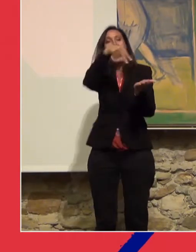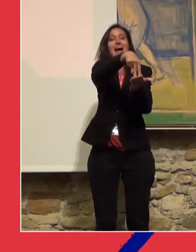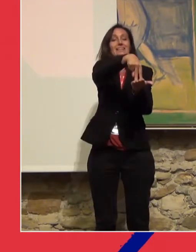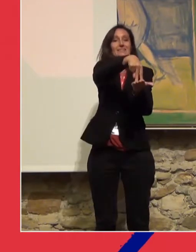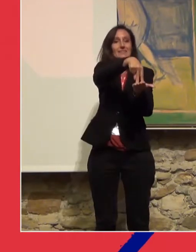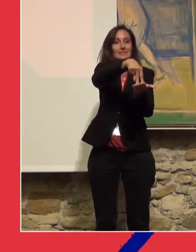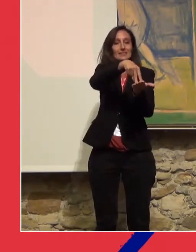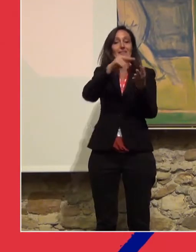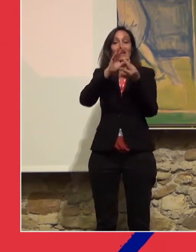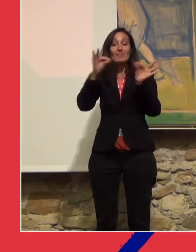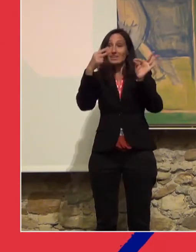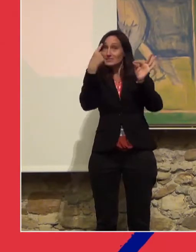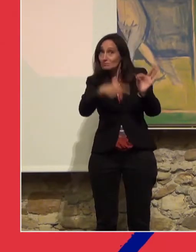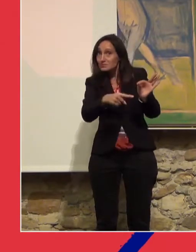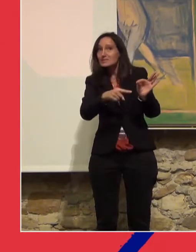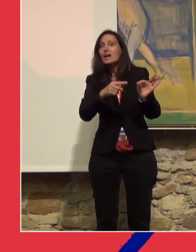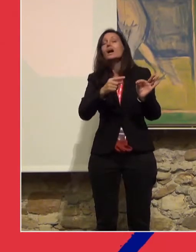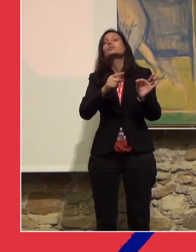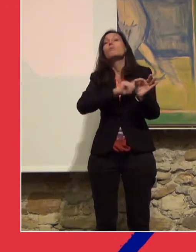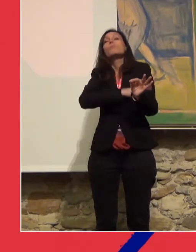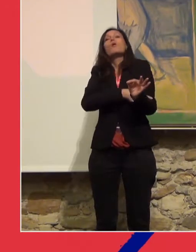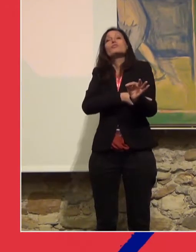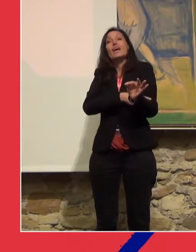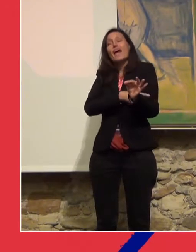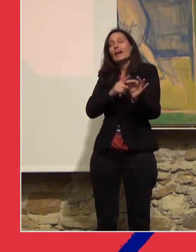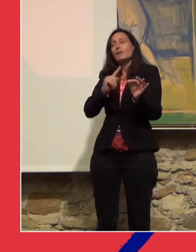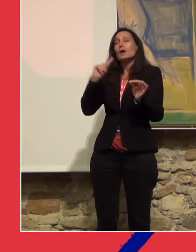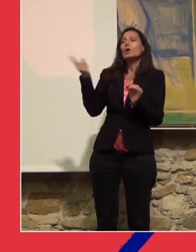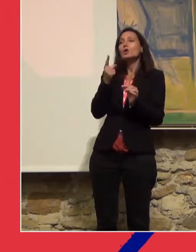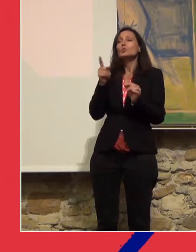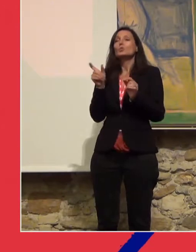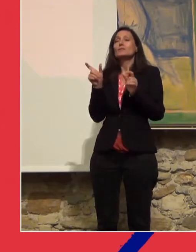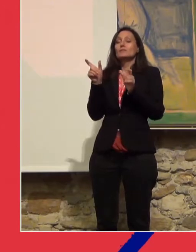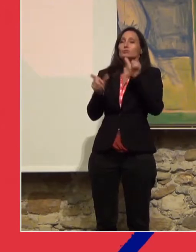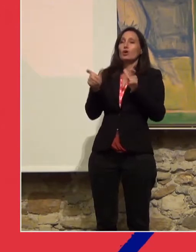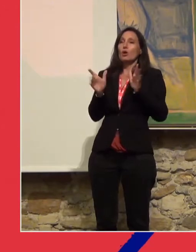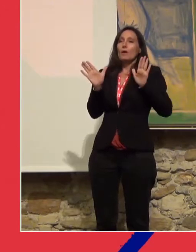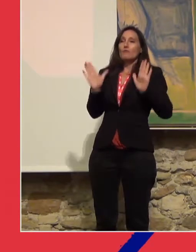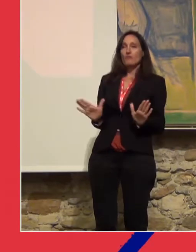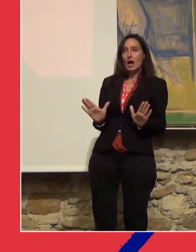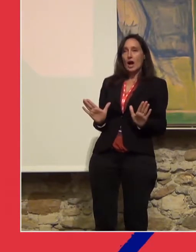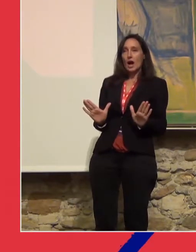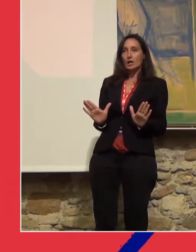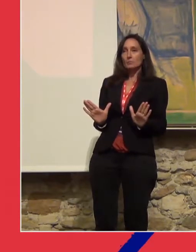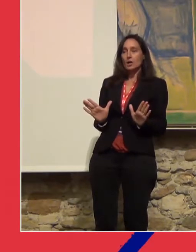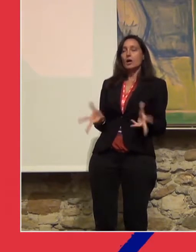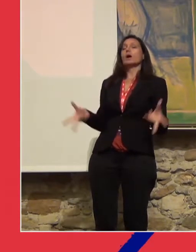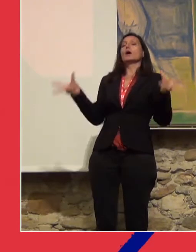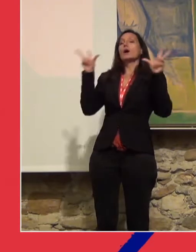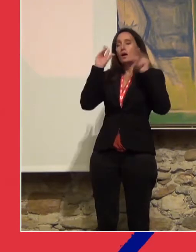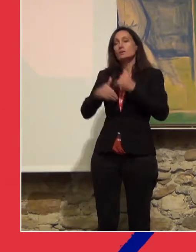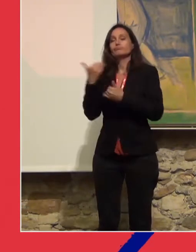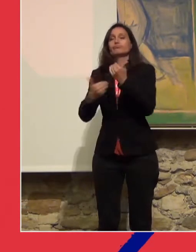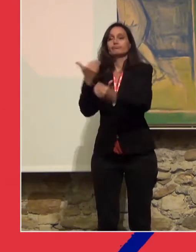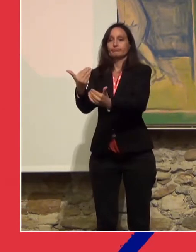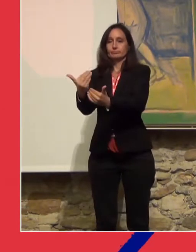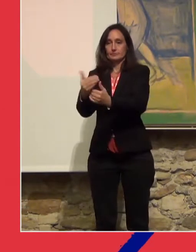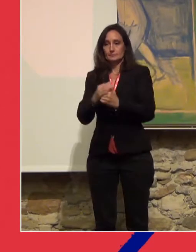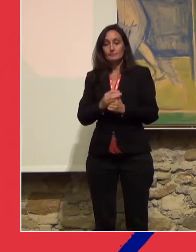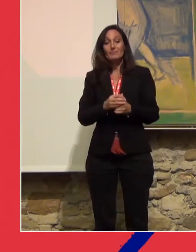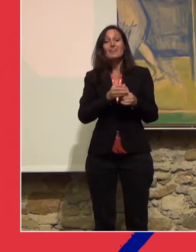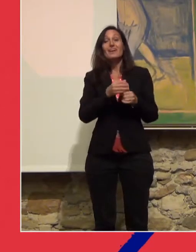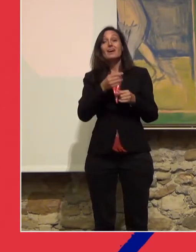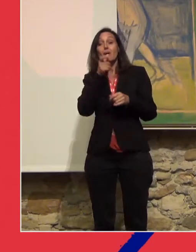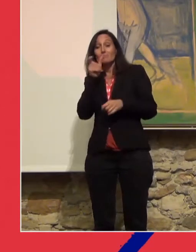vita di tutti. Le parole dette a una fanciulla appena morta si adattano alla situazione del nostro